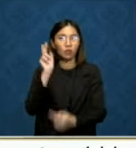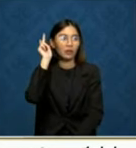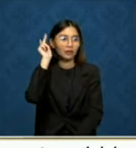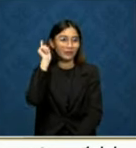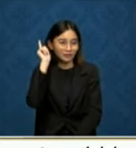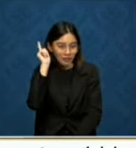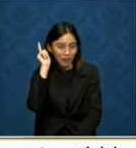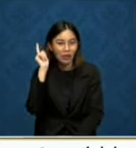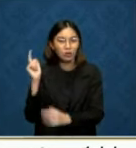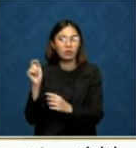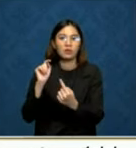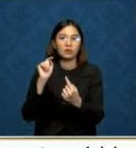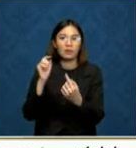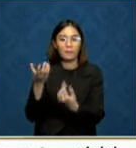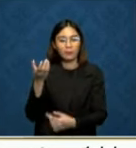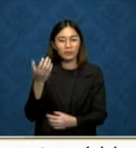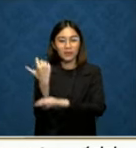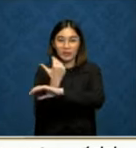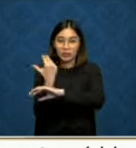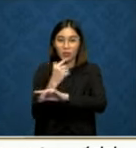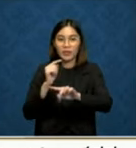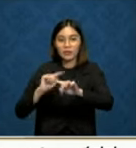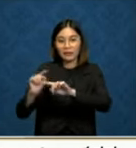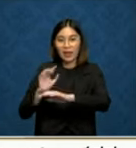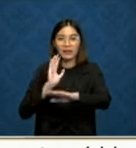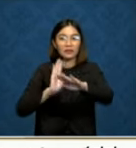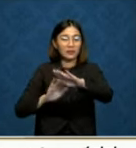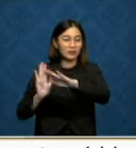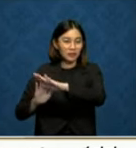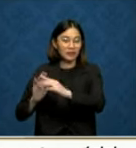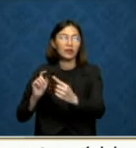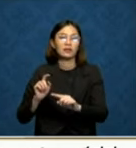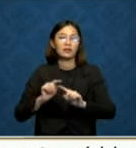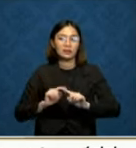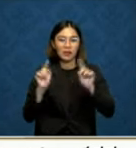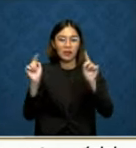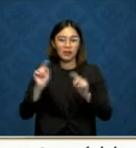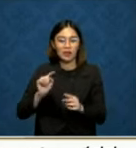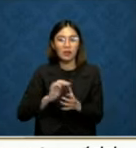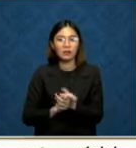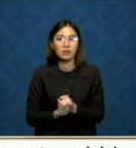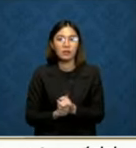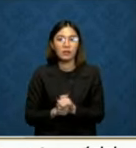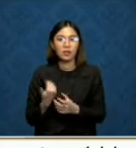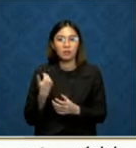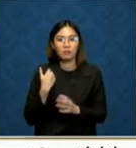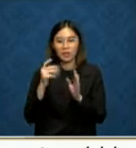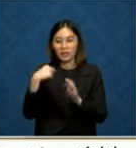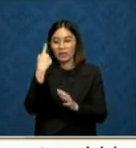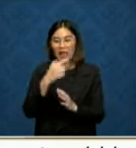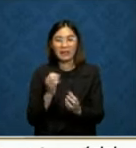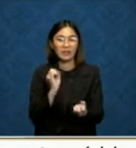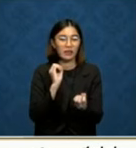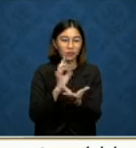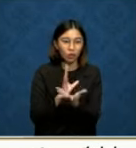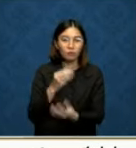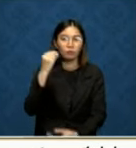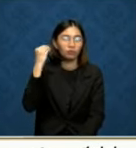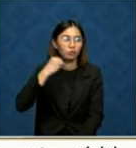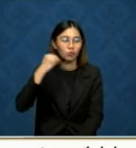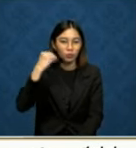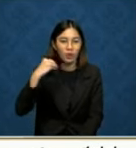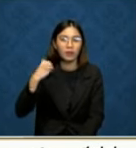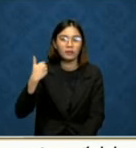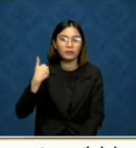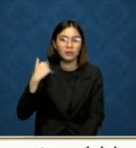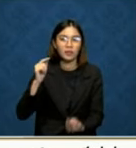คมนาคม เราได้พยายามที่จะเตือนภัยแต่ก็ยังมีผู้เสียหายรายหวันนะคะ